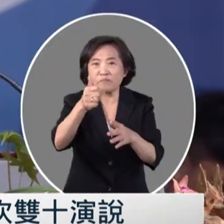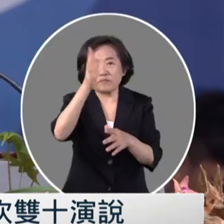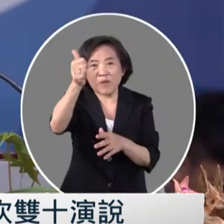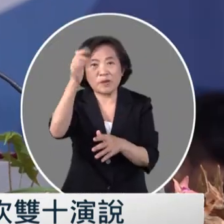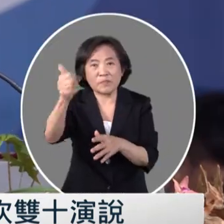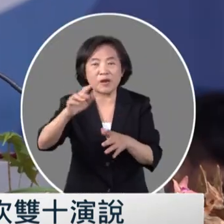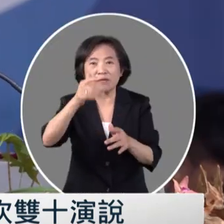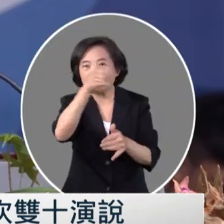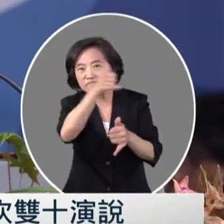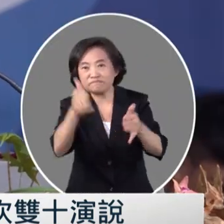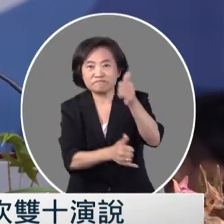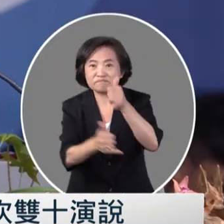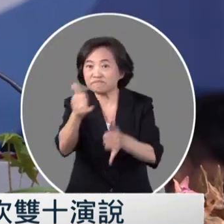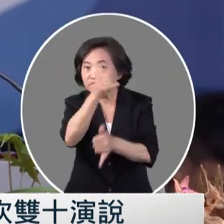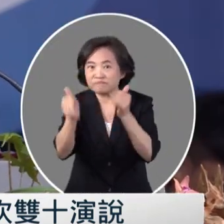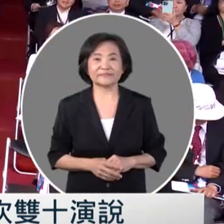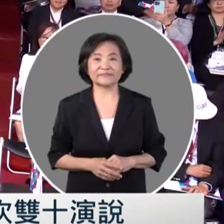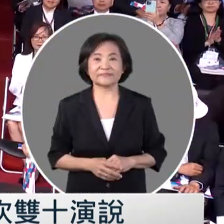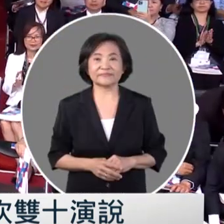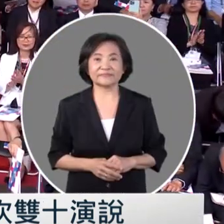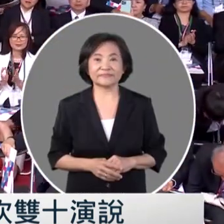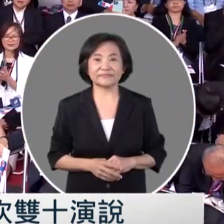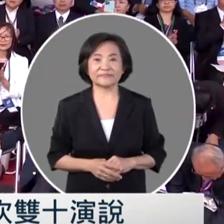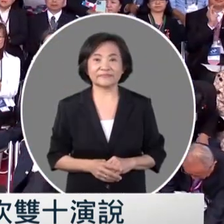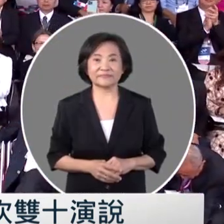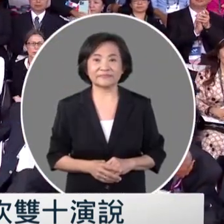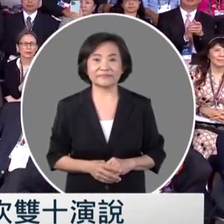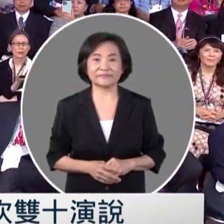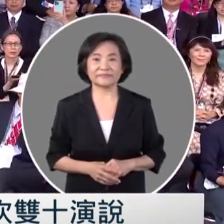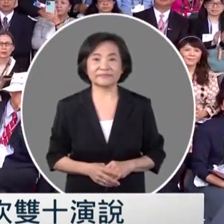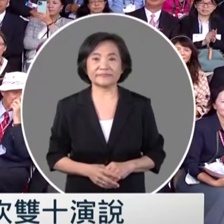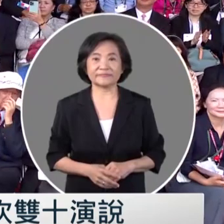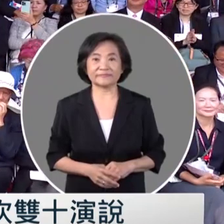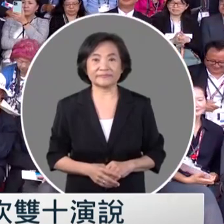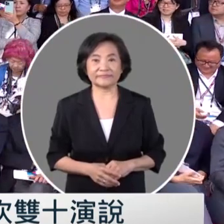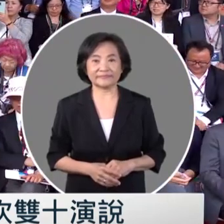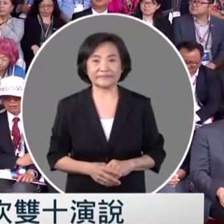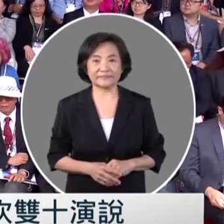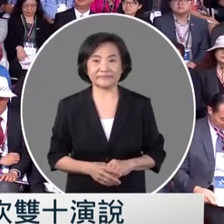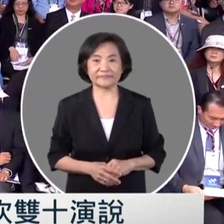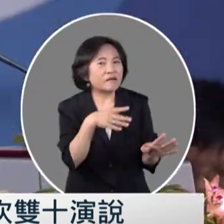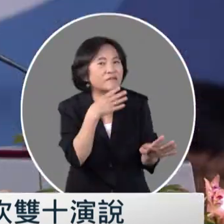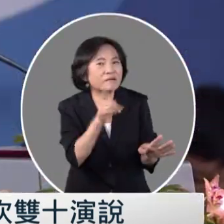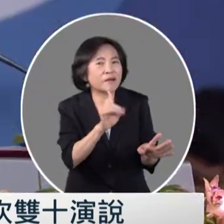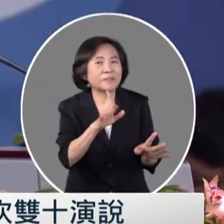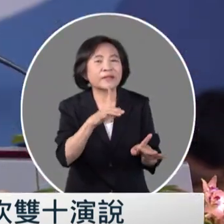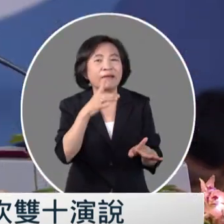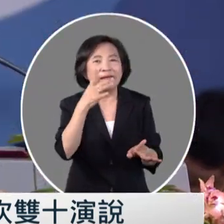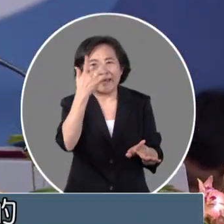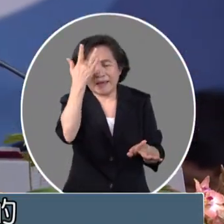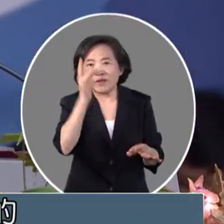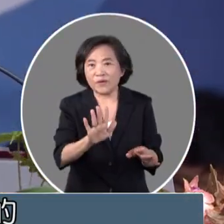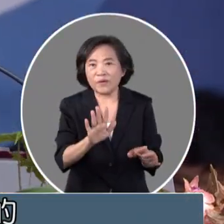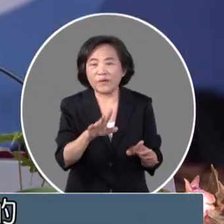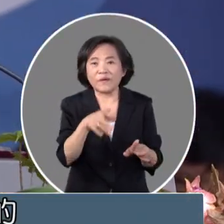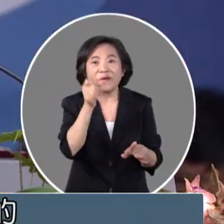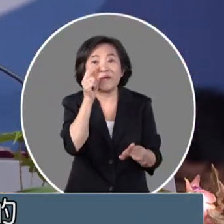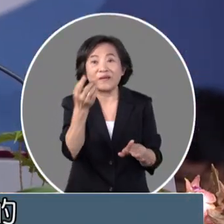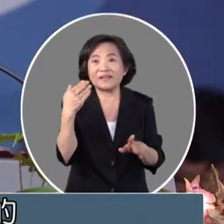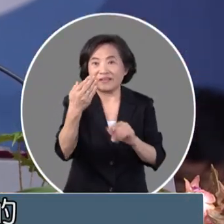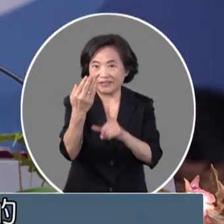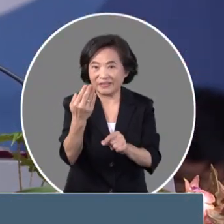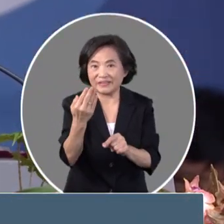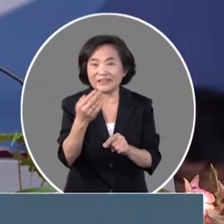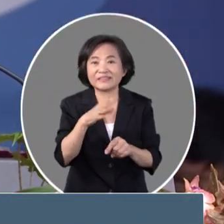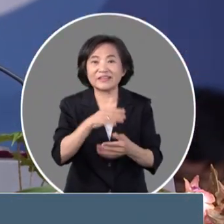开头除了回首过去的防疫之路，更强调上升的国防军事肌肉。 就在上个月底，潜舰国